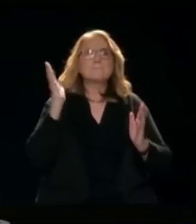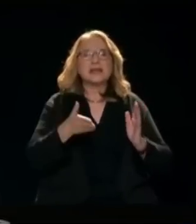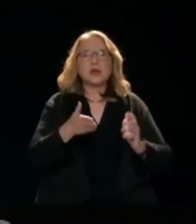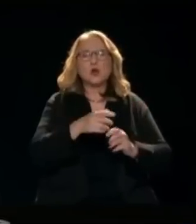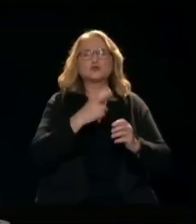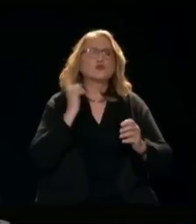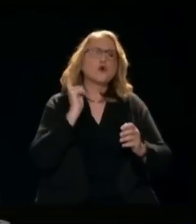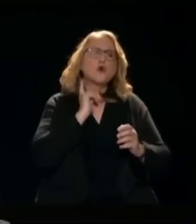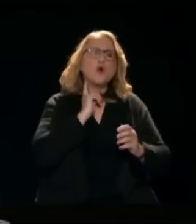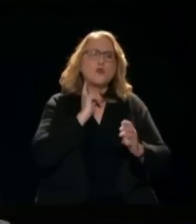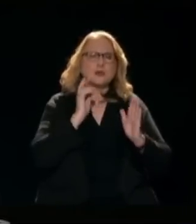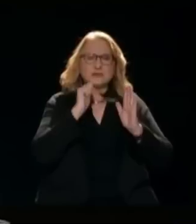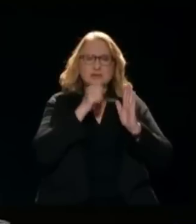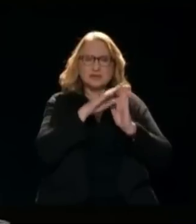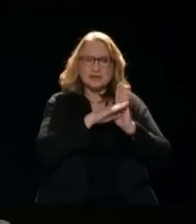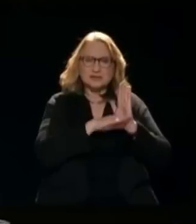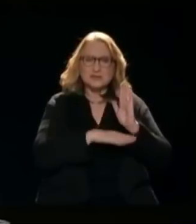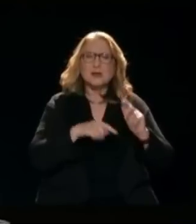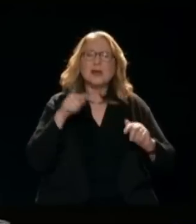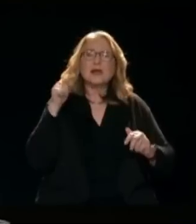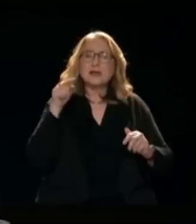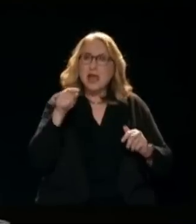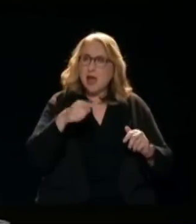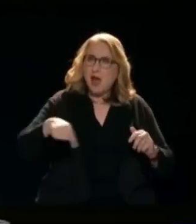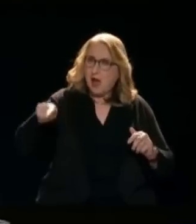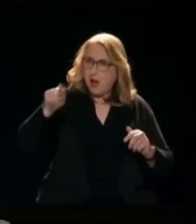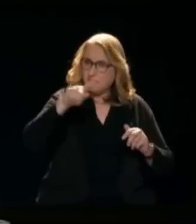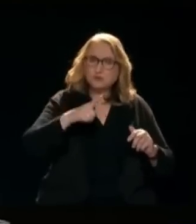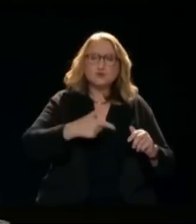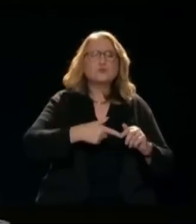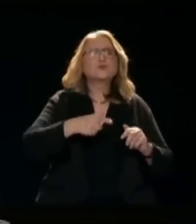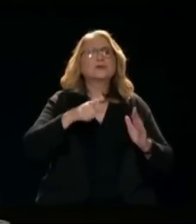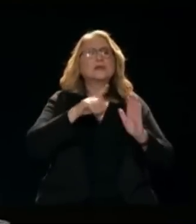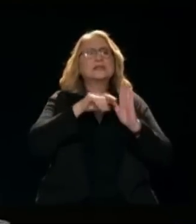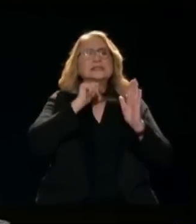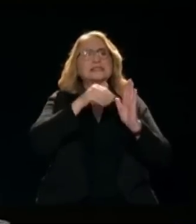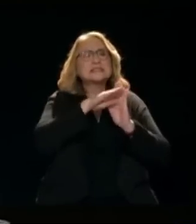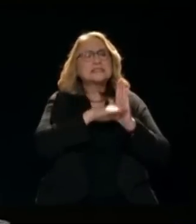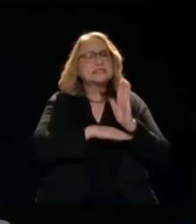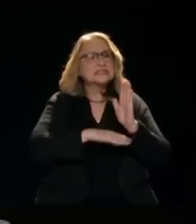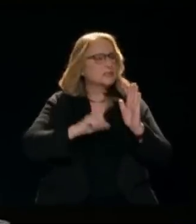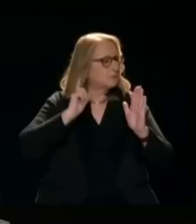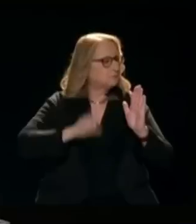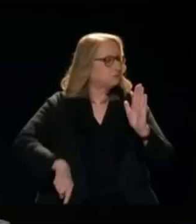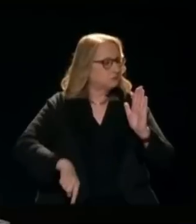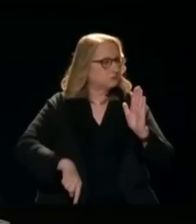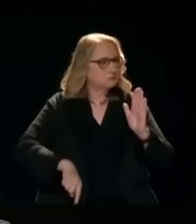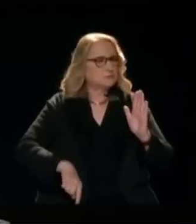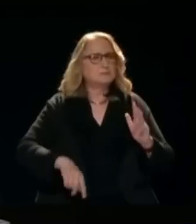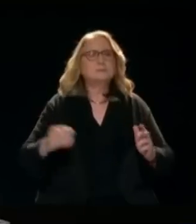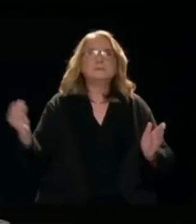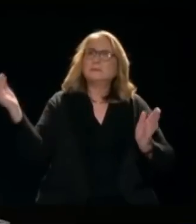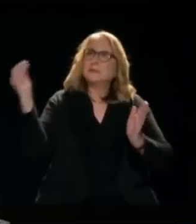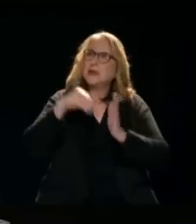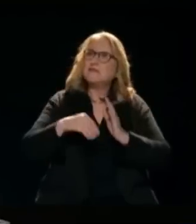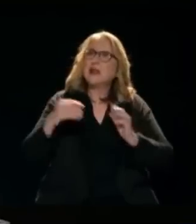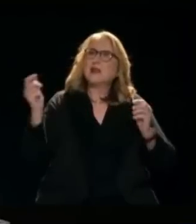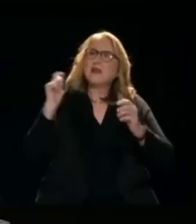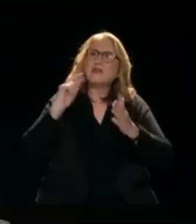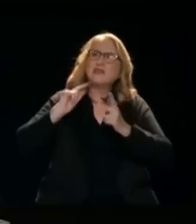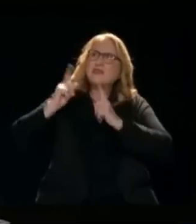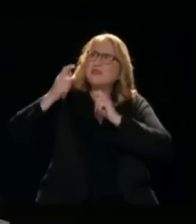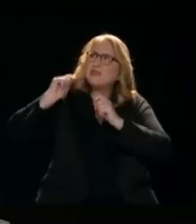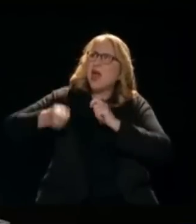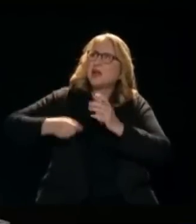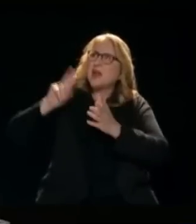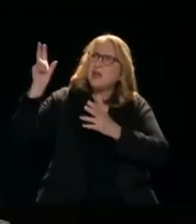συντάγματος για όλους αυτούς που καταπάτησαν το Σύνταγμα επιβάλλοντας μη κυρωμένες δανειακές συμβάσεις σε βάρος του λαού και της χώρας και μνημόνια,